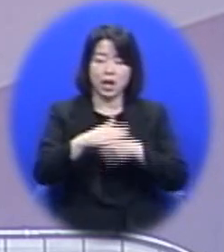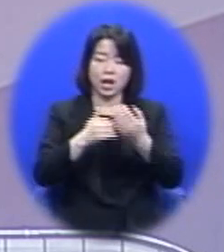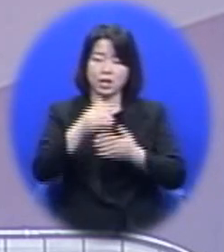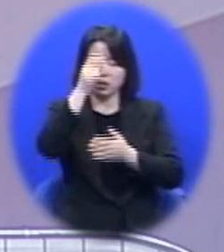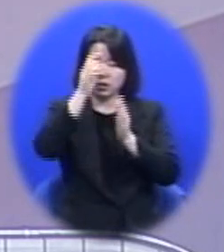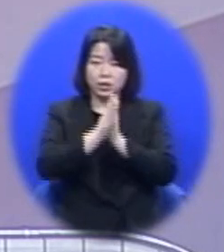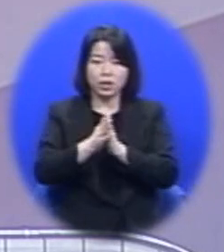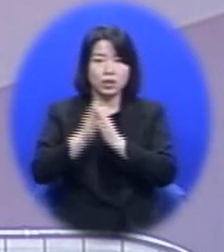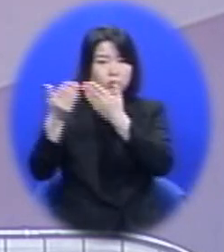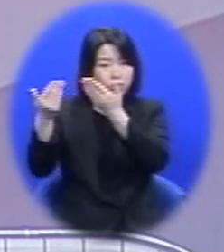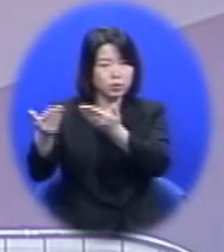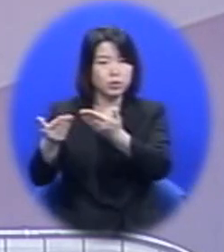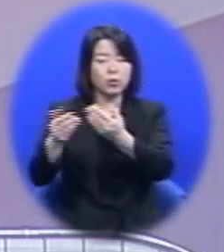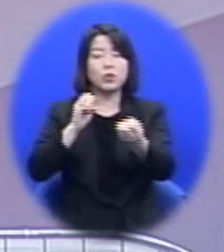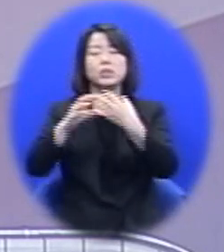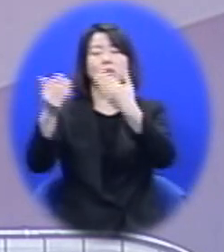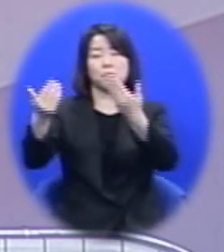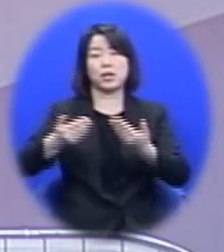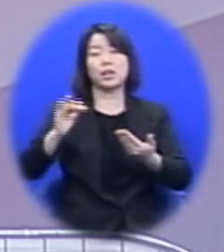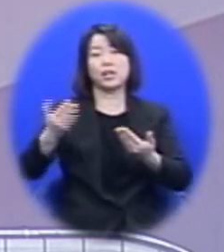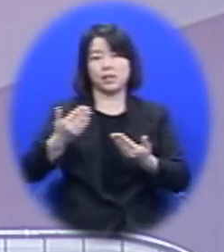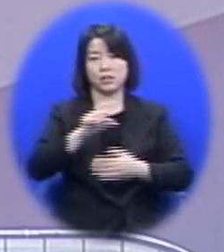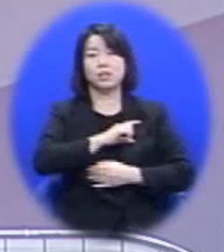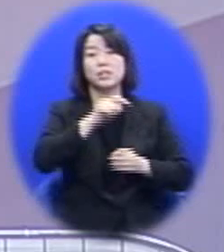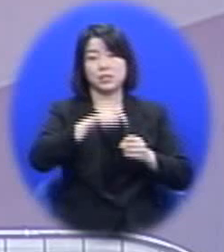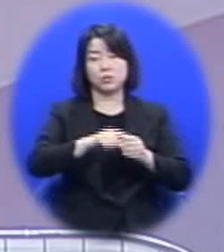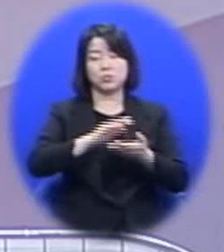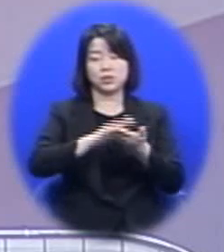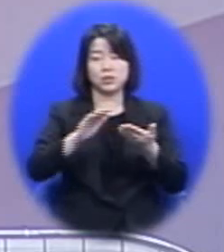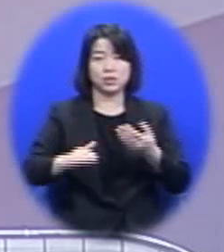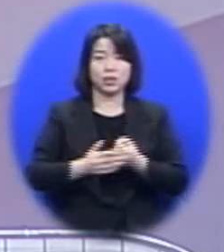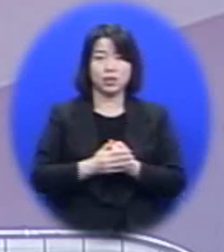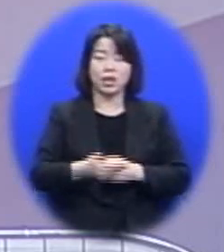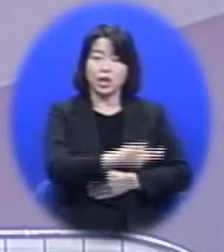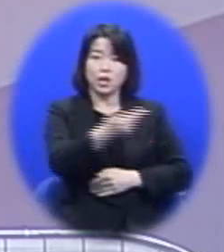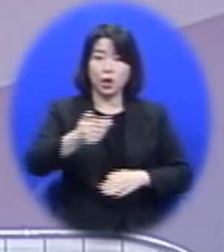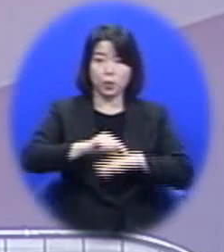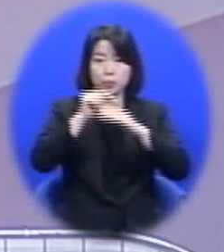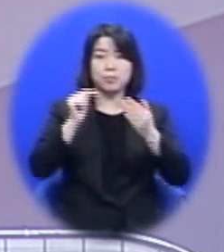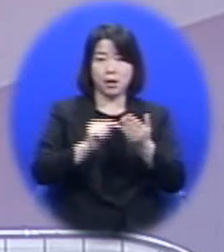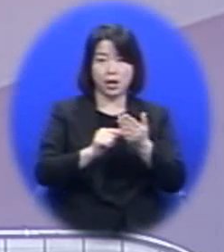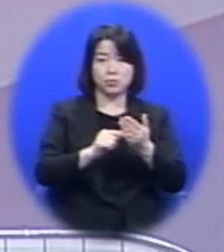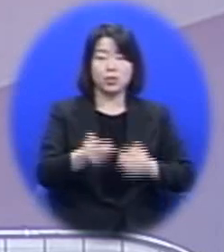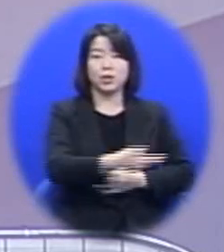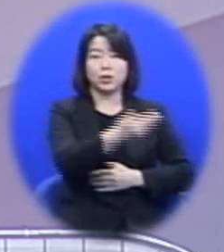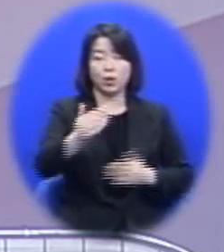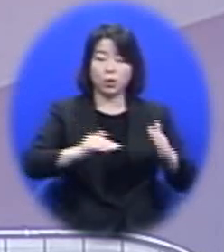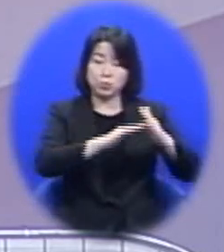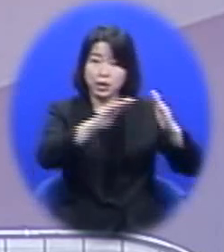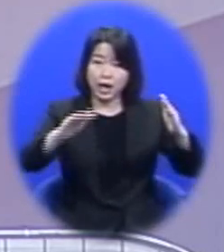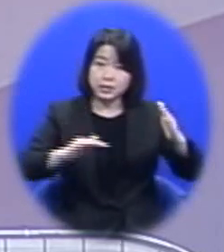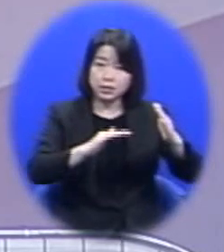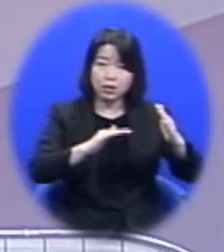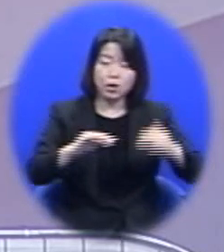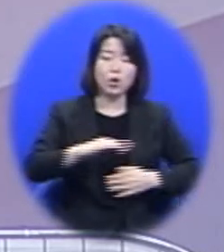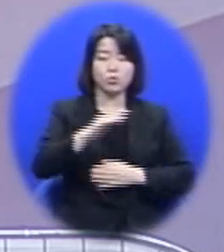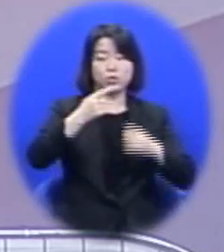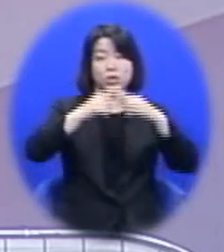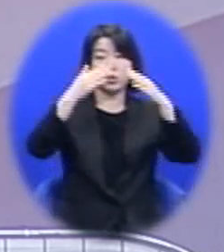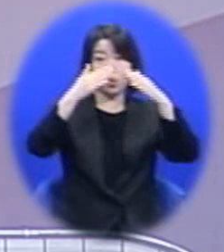기도하고 응답받아야 될 제목입니다. 여러분의 마음에 또 여러분의 가정에 우리